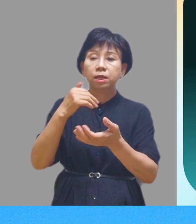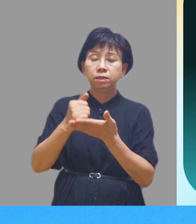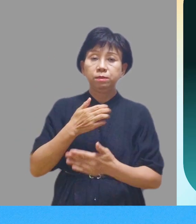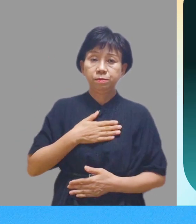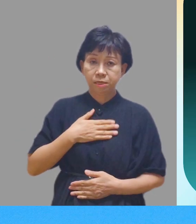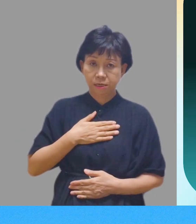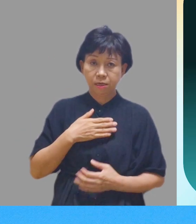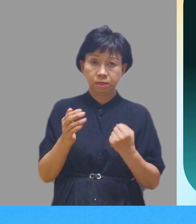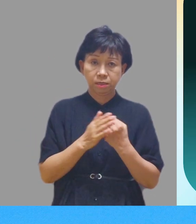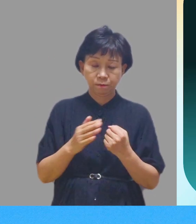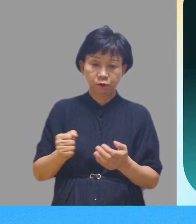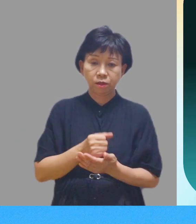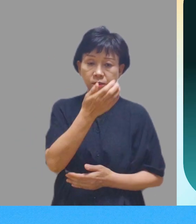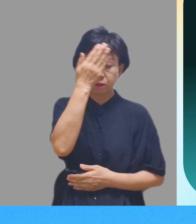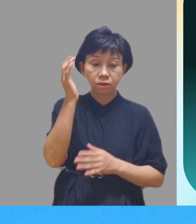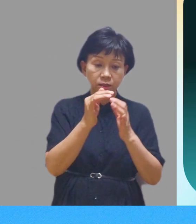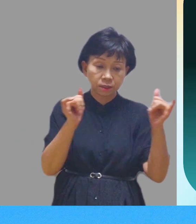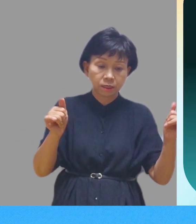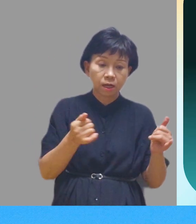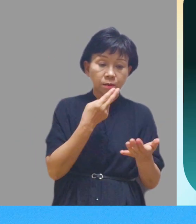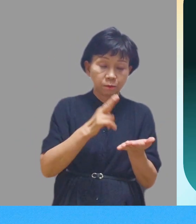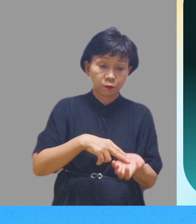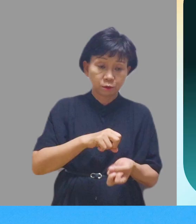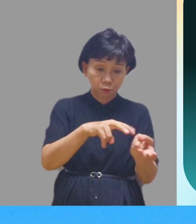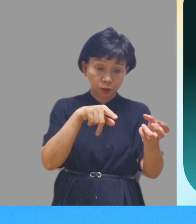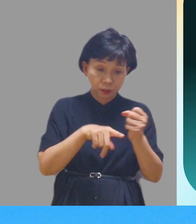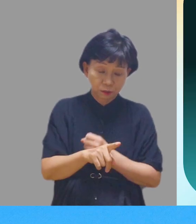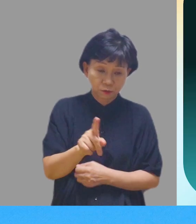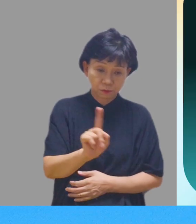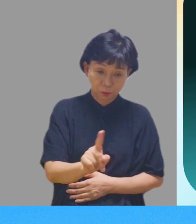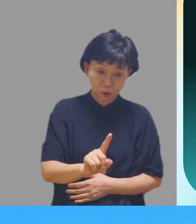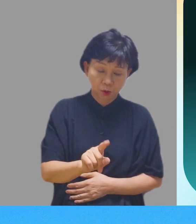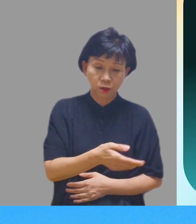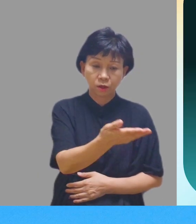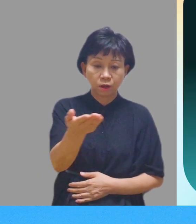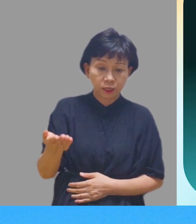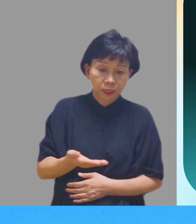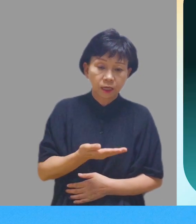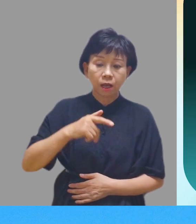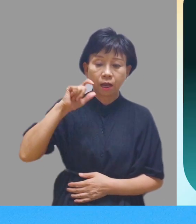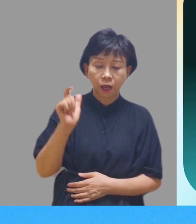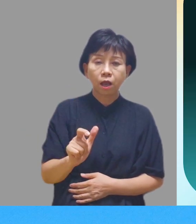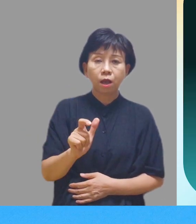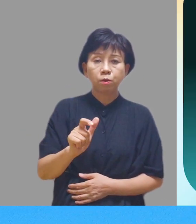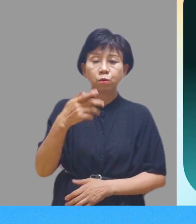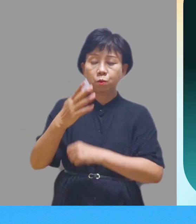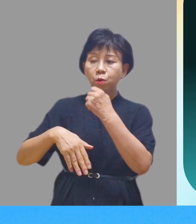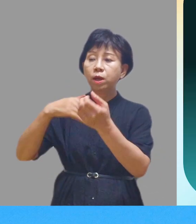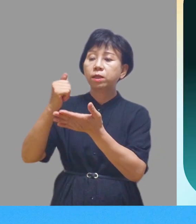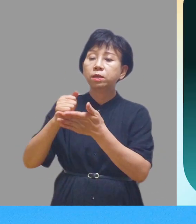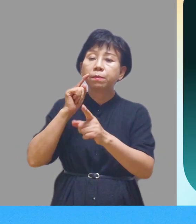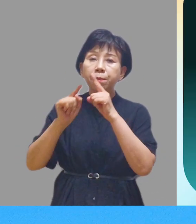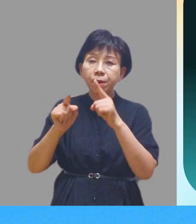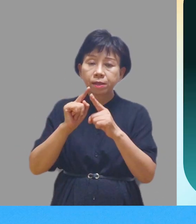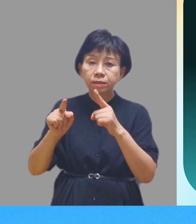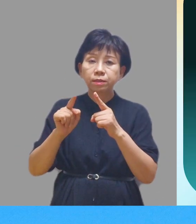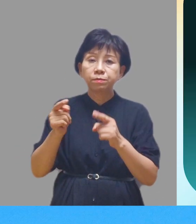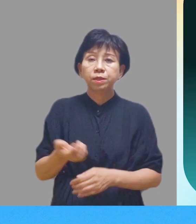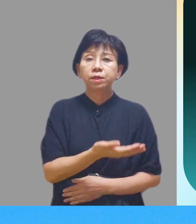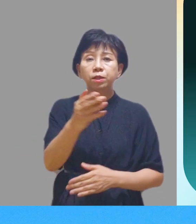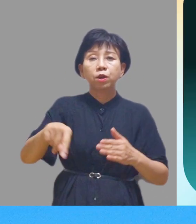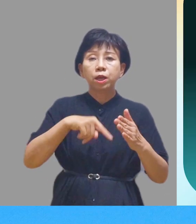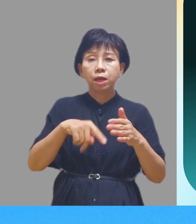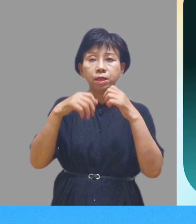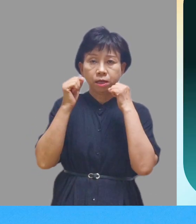알았으며, 청년들아, 내가 너희에게 쓴 것은 너희가 강하고 하나님의 말씀이 너희